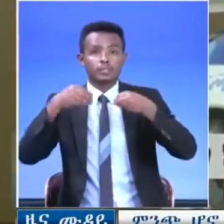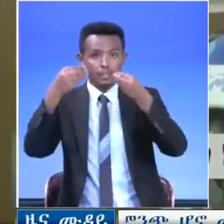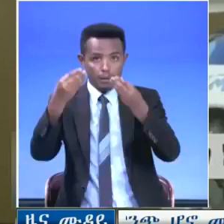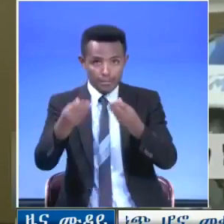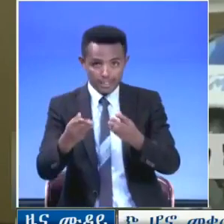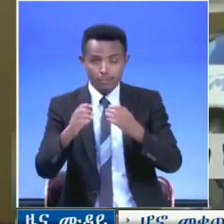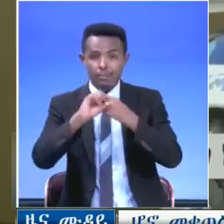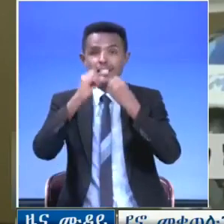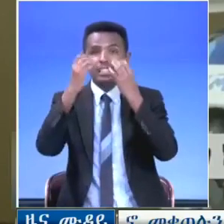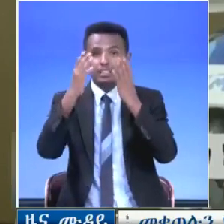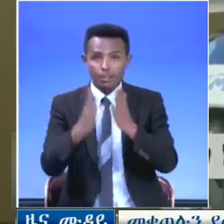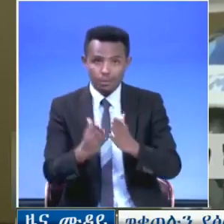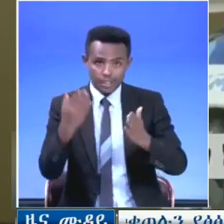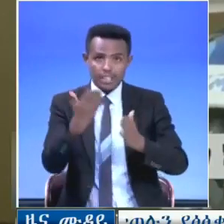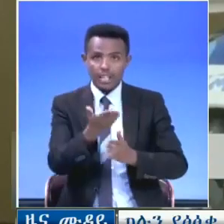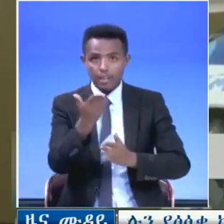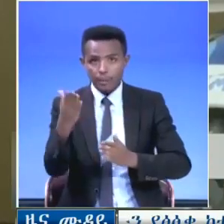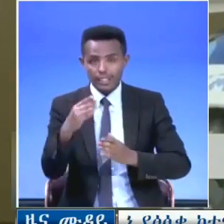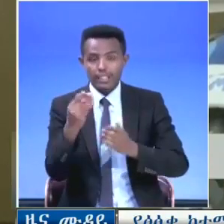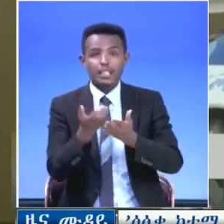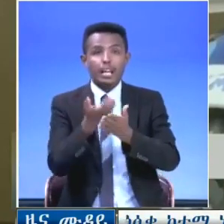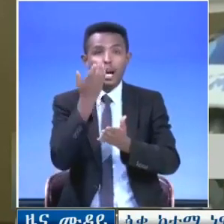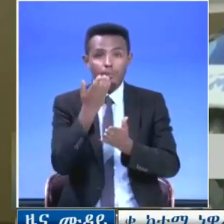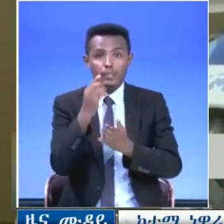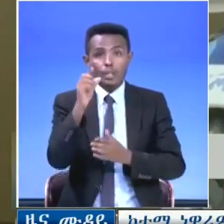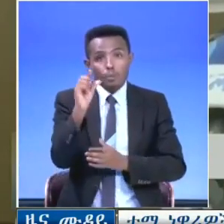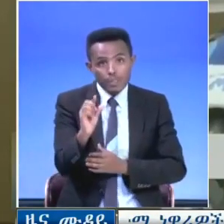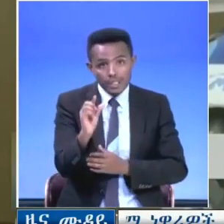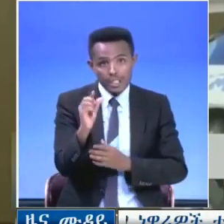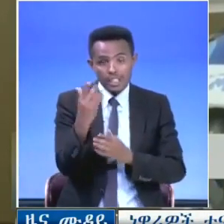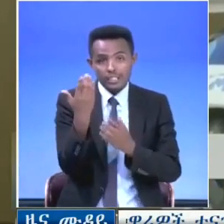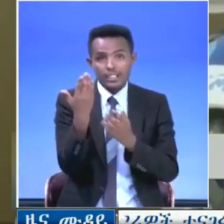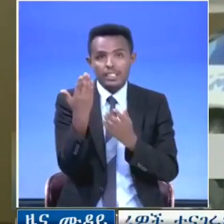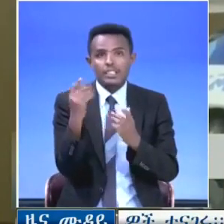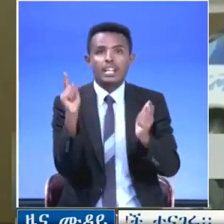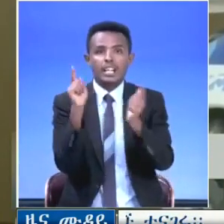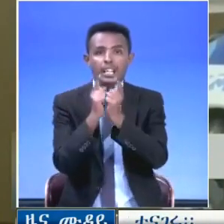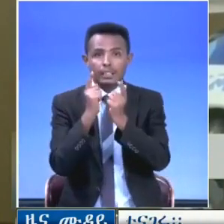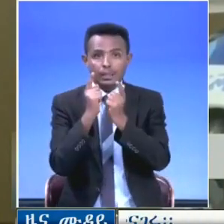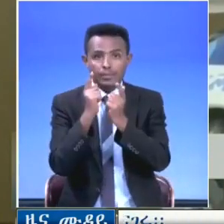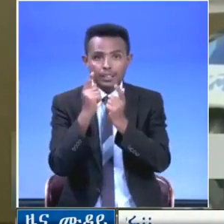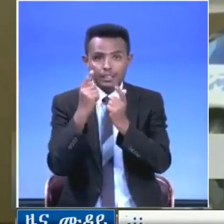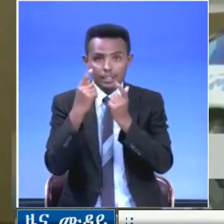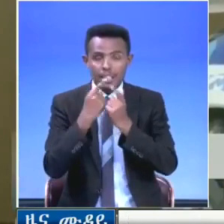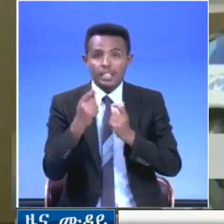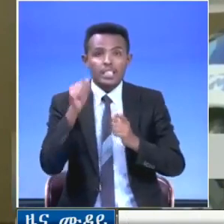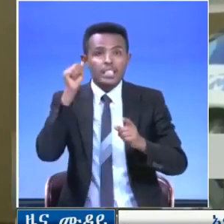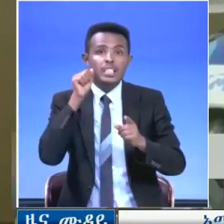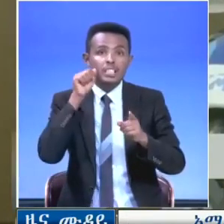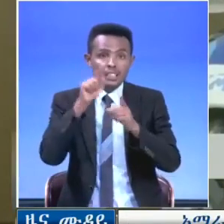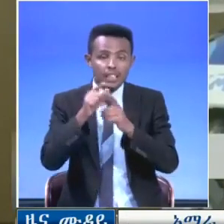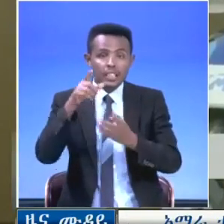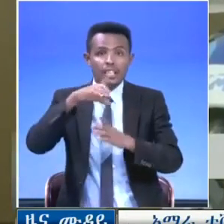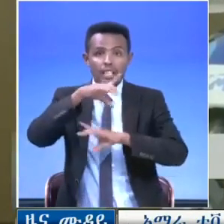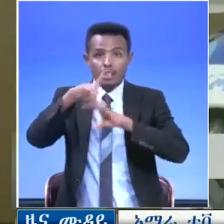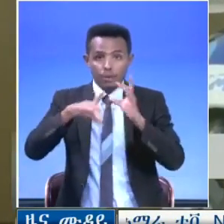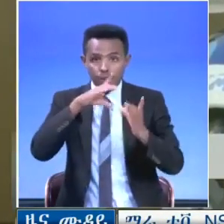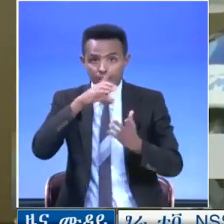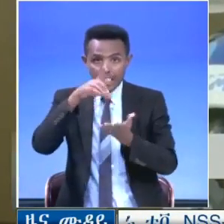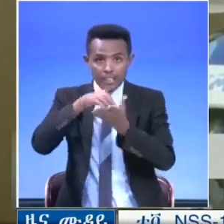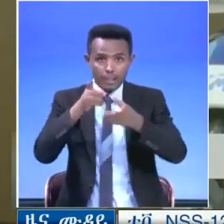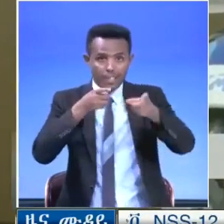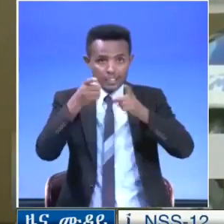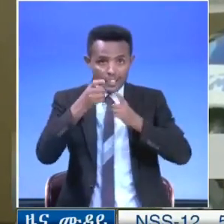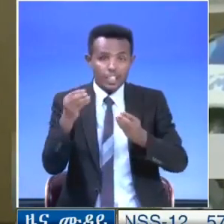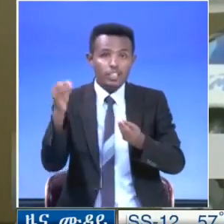መሰረታዊ የግብአትና የሀብት ውስንነት ስላጋጠመን እህት ክልሎችና የከተማ አስተዳደሮች እንዲሁም